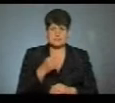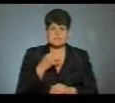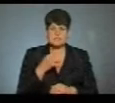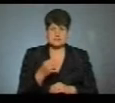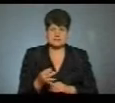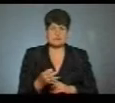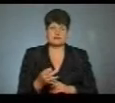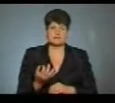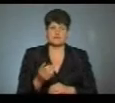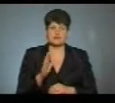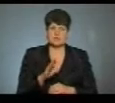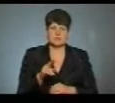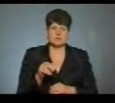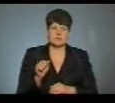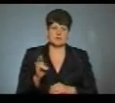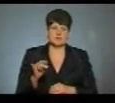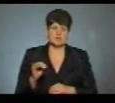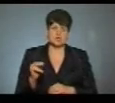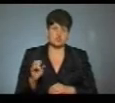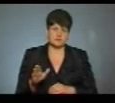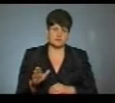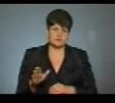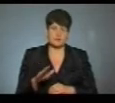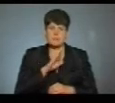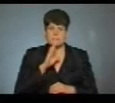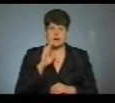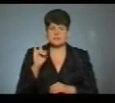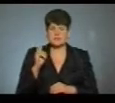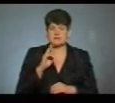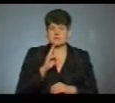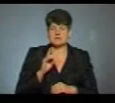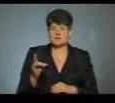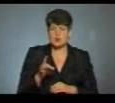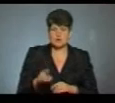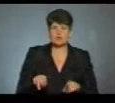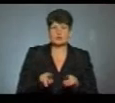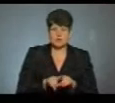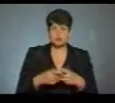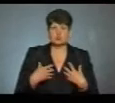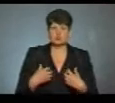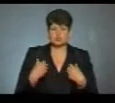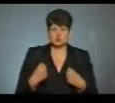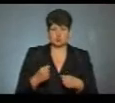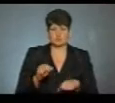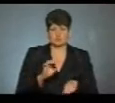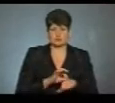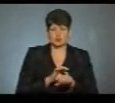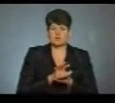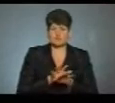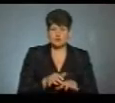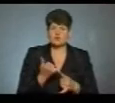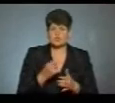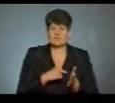обласного лабораторного центру Володимир Паничев. Мати та дитина з Кременецького району також одужали від COVID-19. Сьогодні